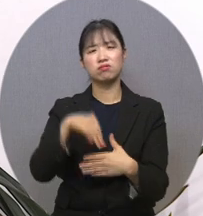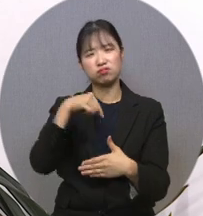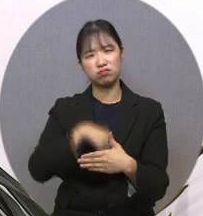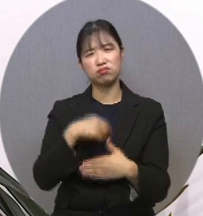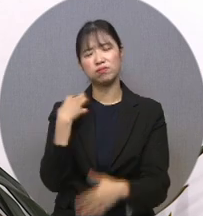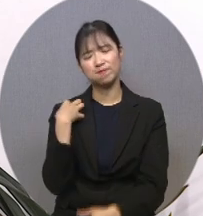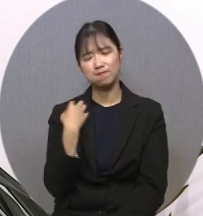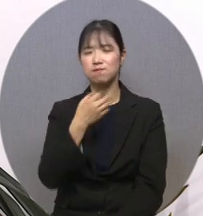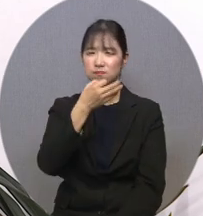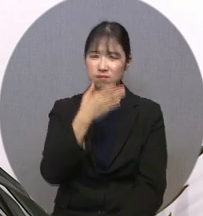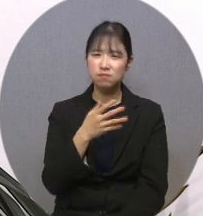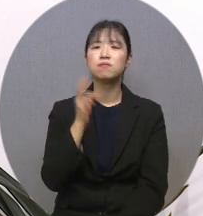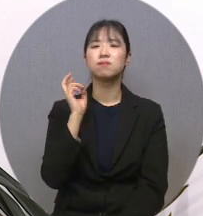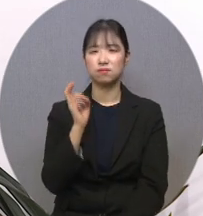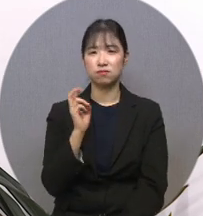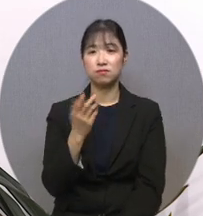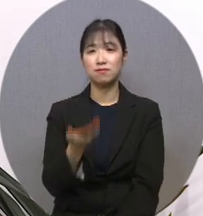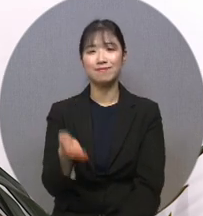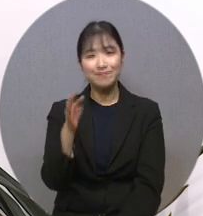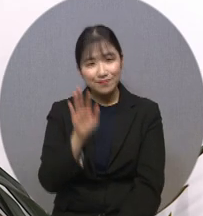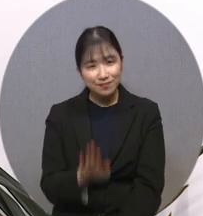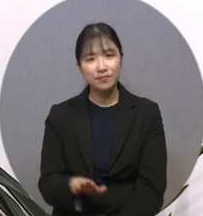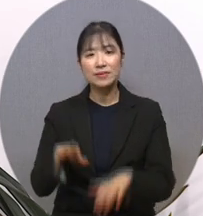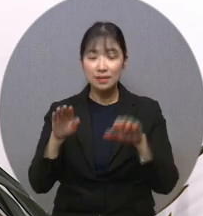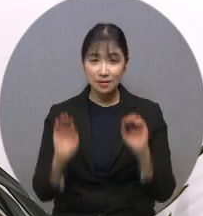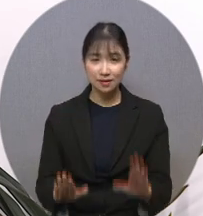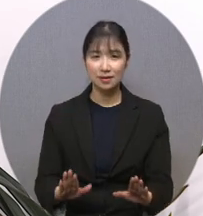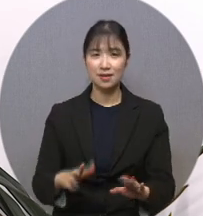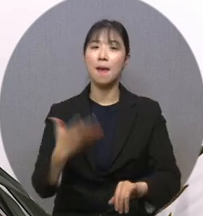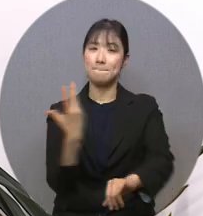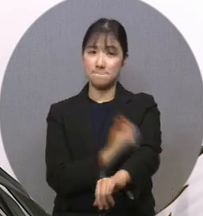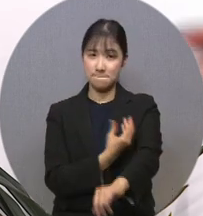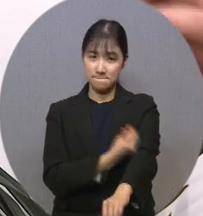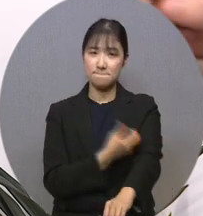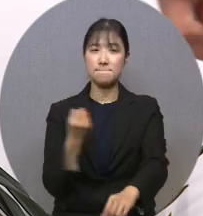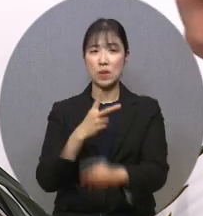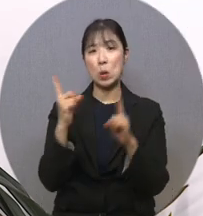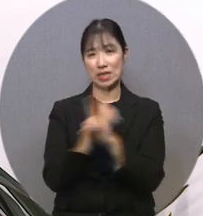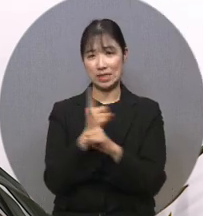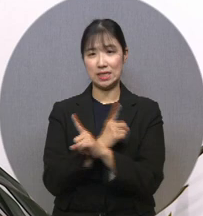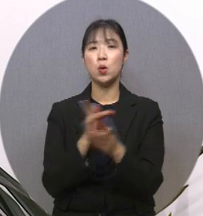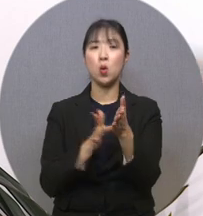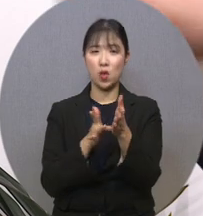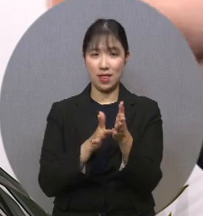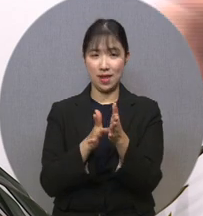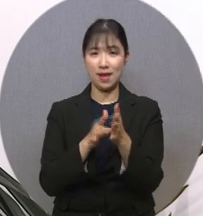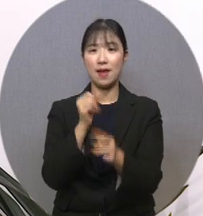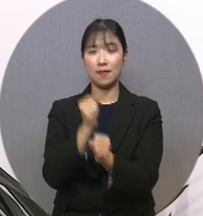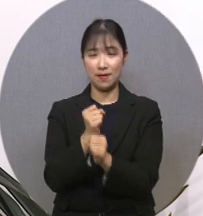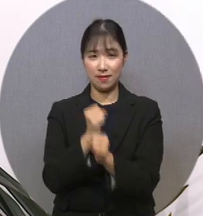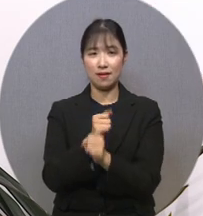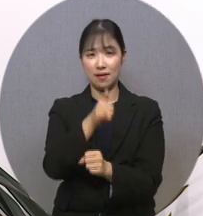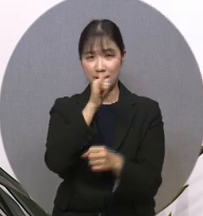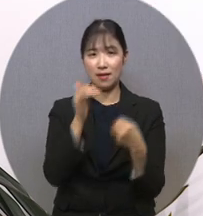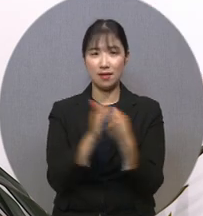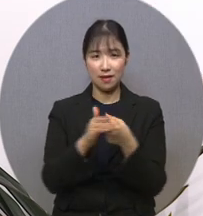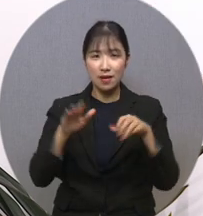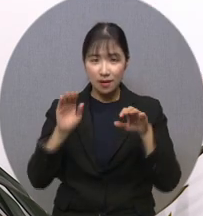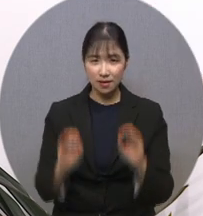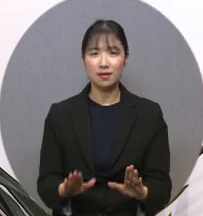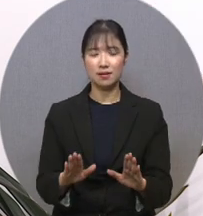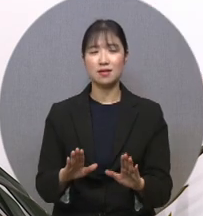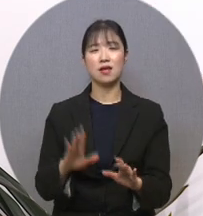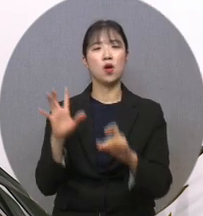마음에 걱정이 있으시겠지만 그러나 이제 백신과 또 치료제가 개발됨으로써 이제